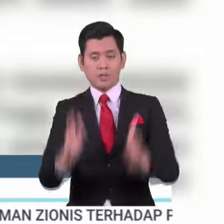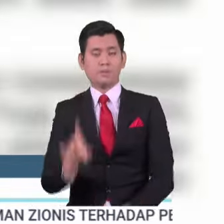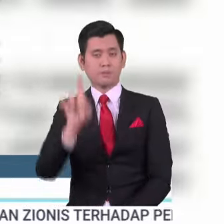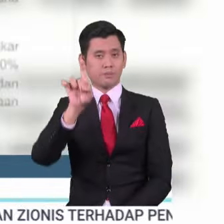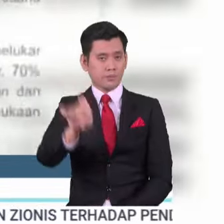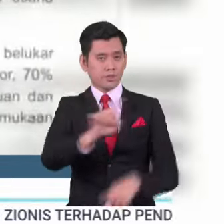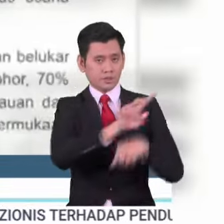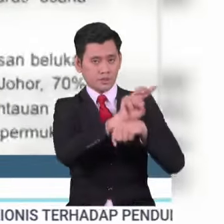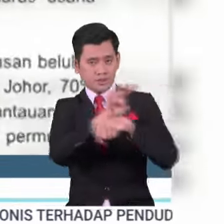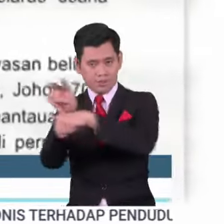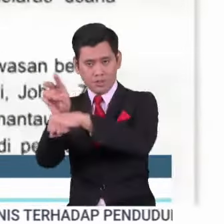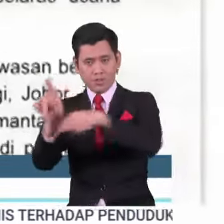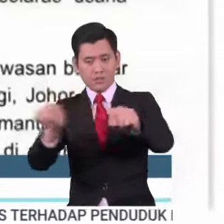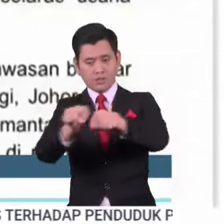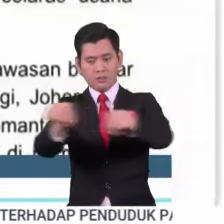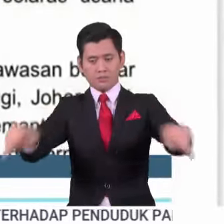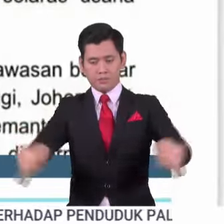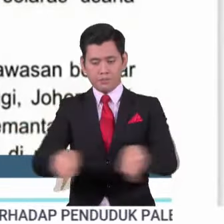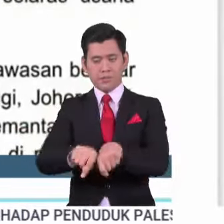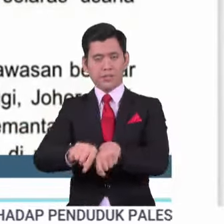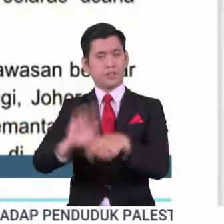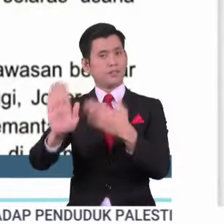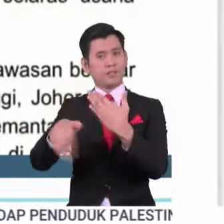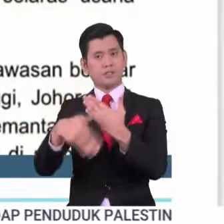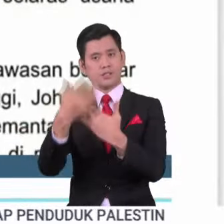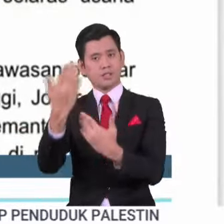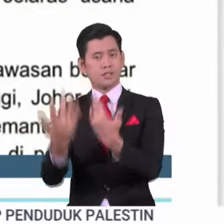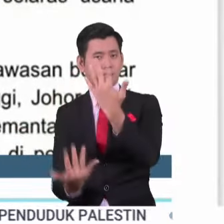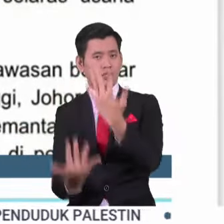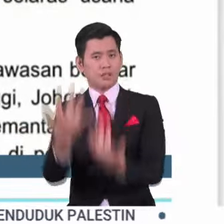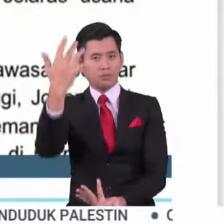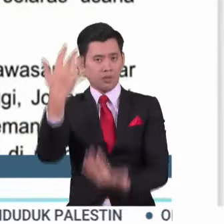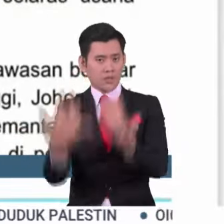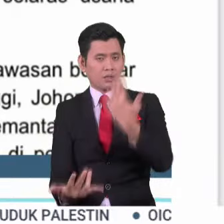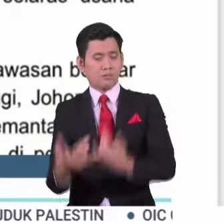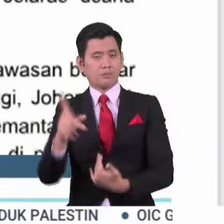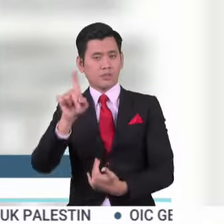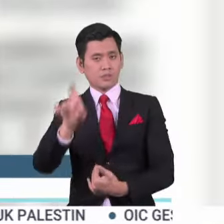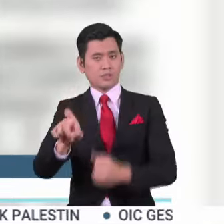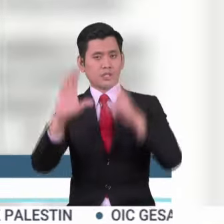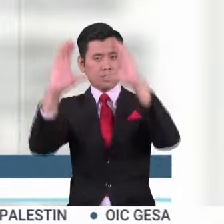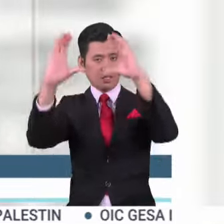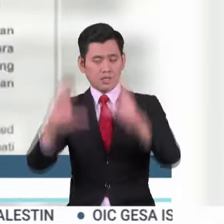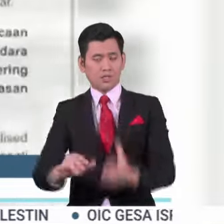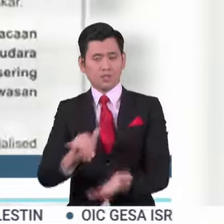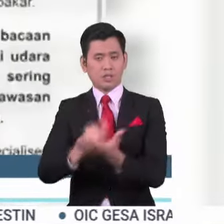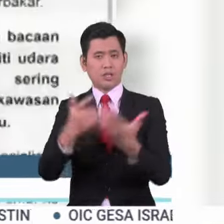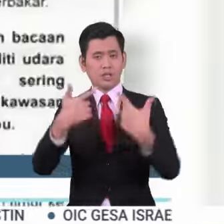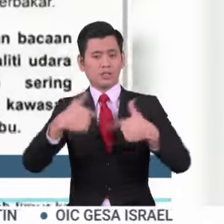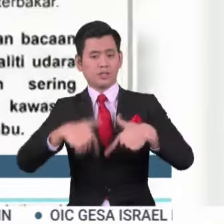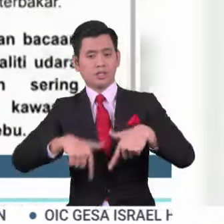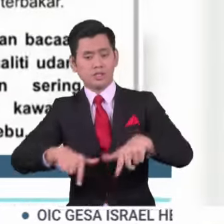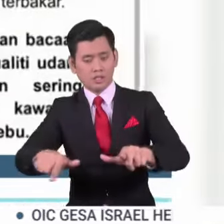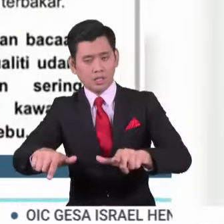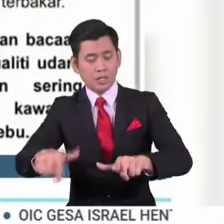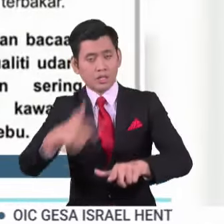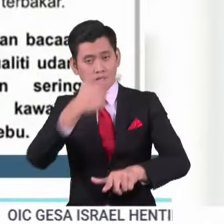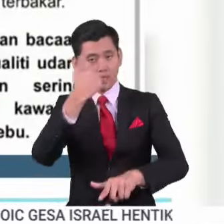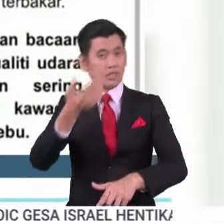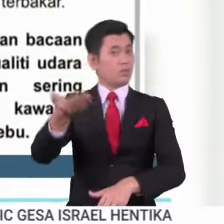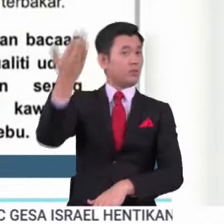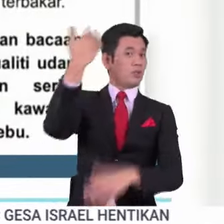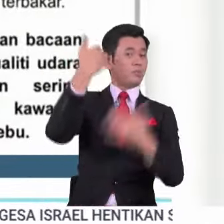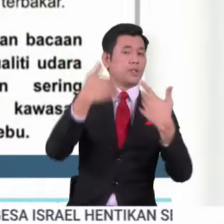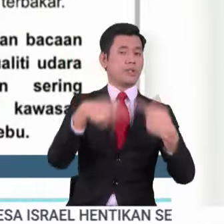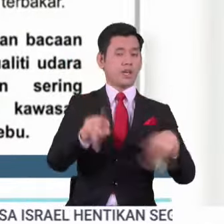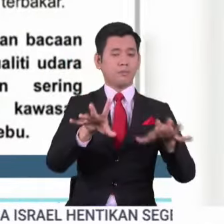mudah dan sering terbakar langkah berjaga-jaga itu susulan kebakaran belukar tanah AMB seluas 32 hektar di kota tinggi